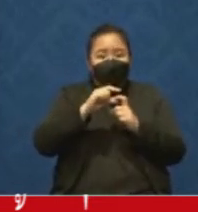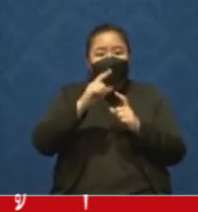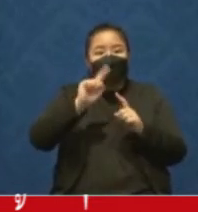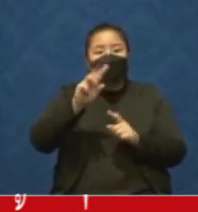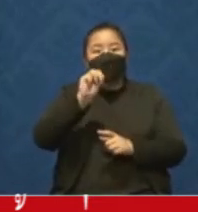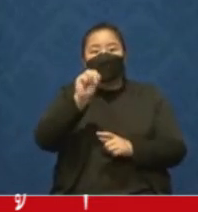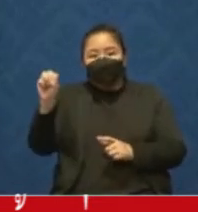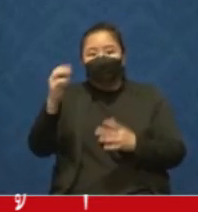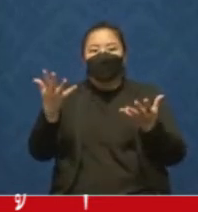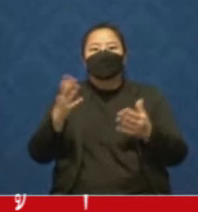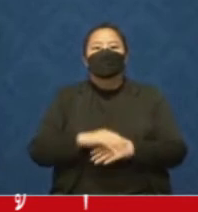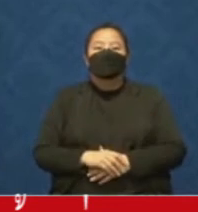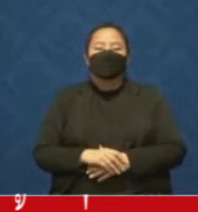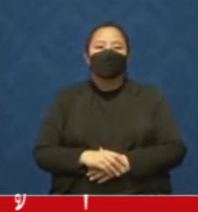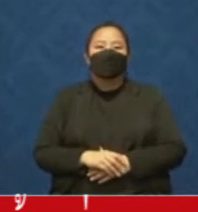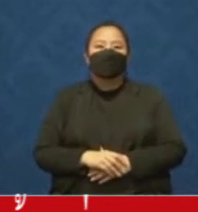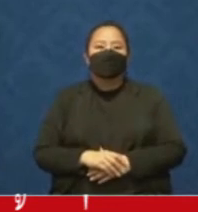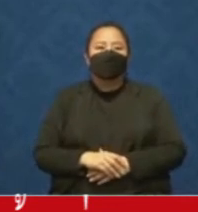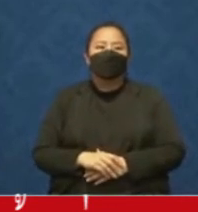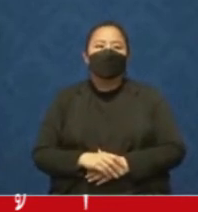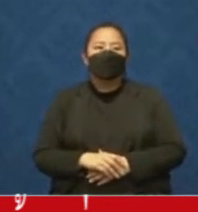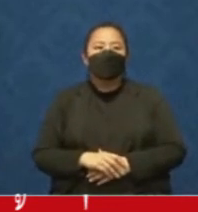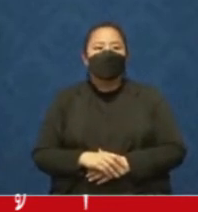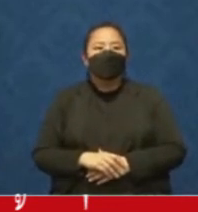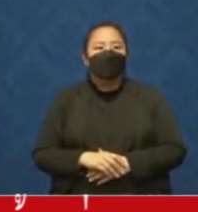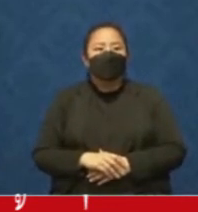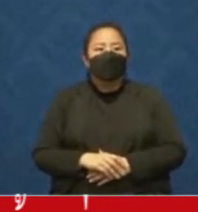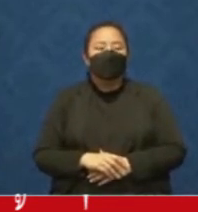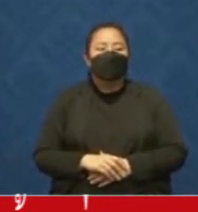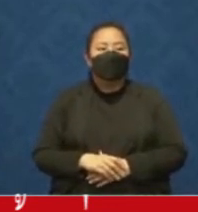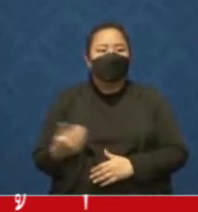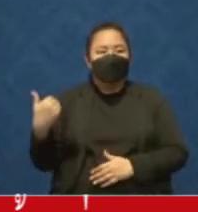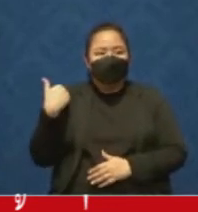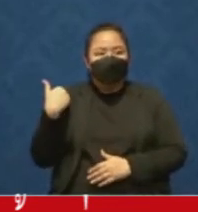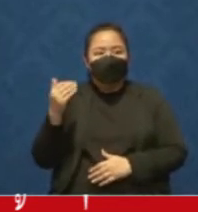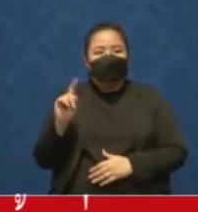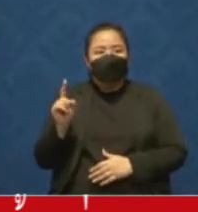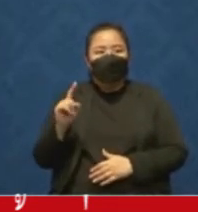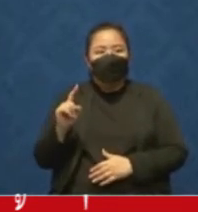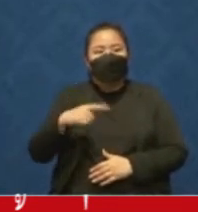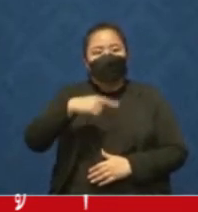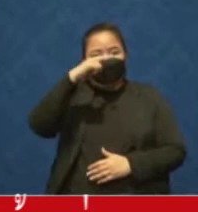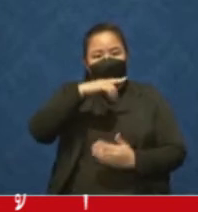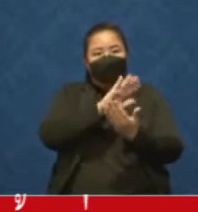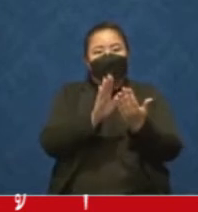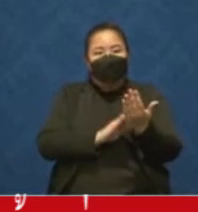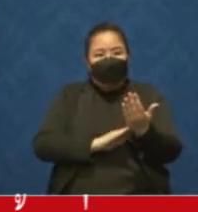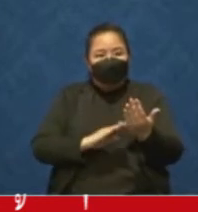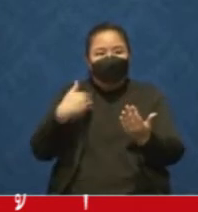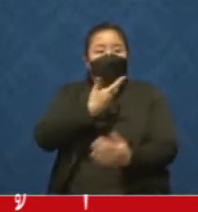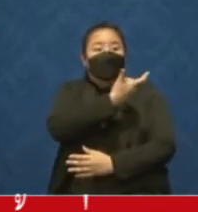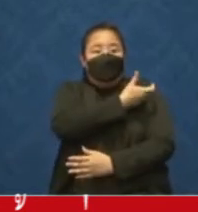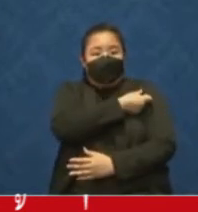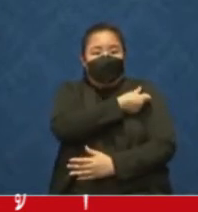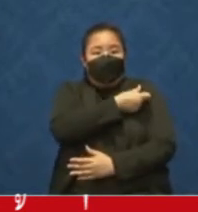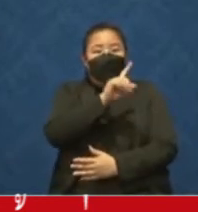พวกที่เราใช้กัอยู่ ต่ไปครับในช่วเวลาเดวกันนั้น ประเทศไยฉีดไปแล้